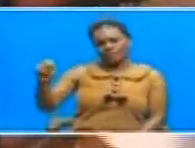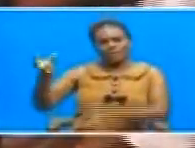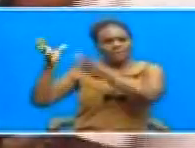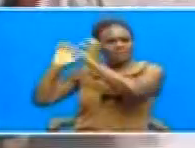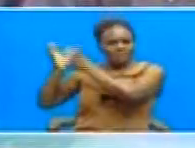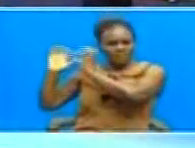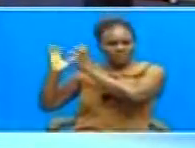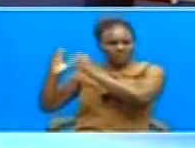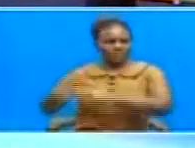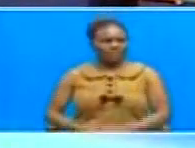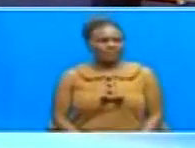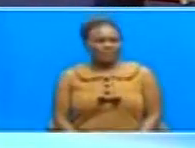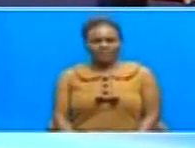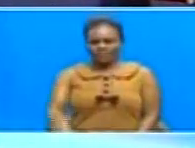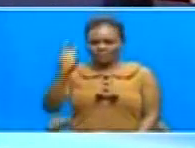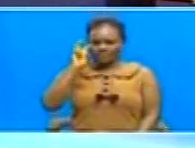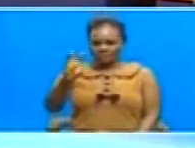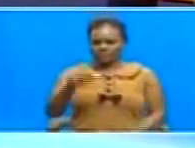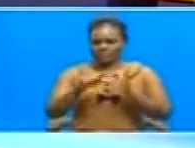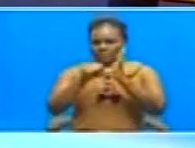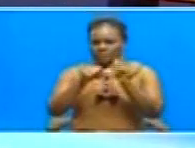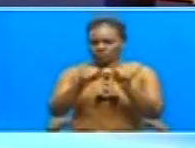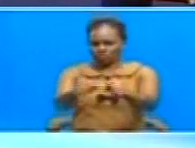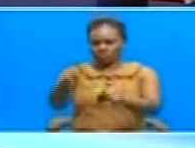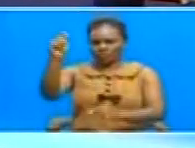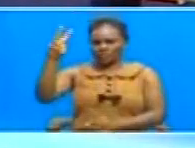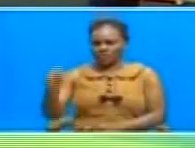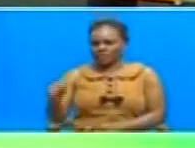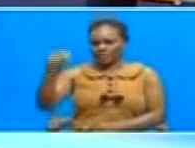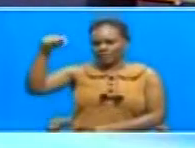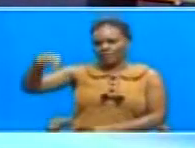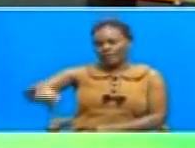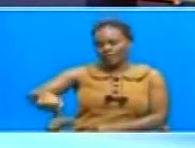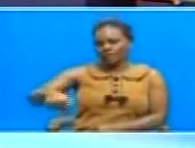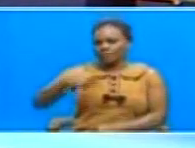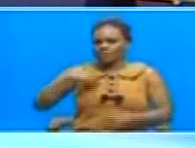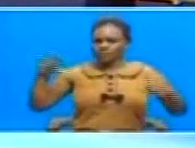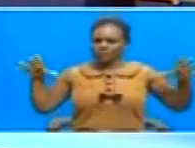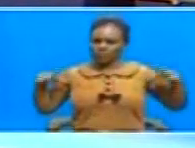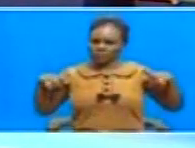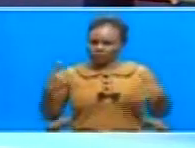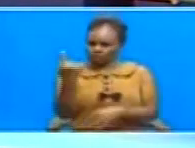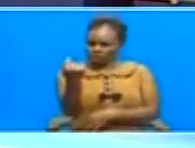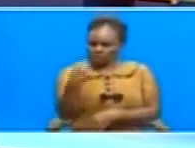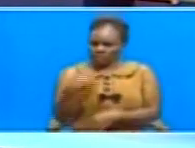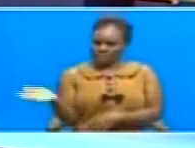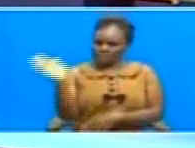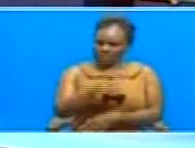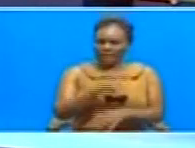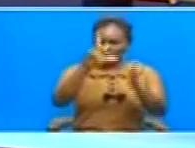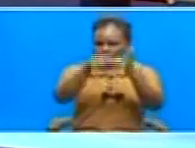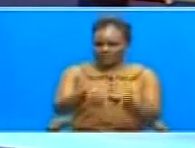Kilifi. Mtazamaji unaendelea kutazama taarifa za KTN leo. Napumua kidogo, nitarudi baadaye na